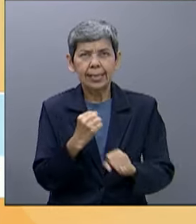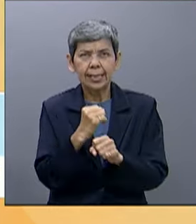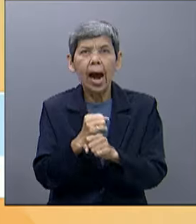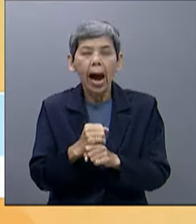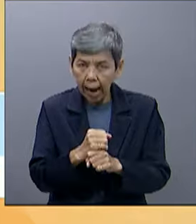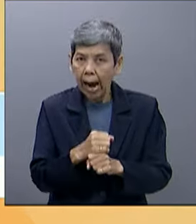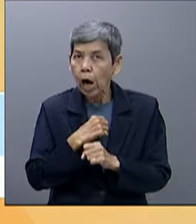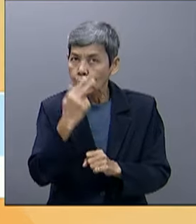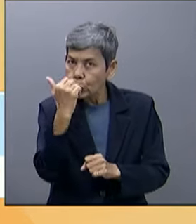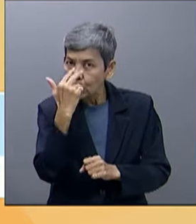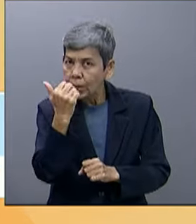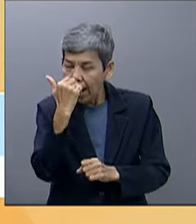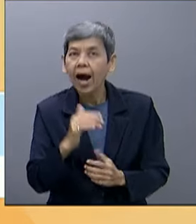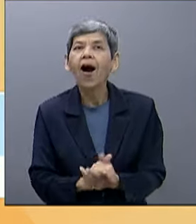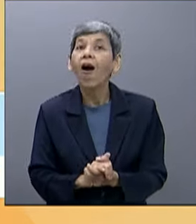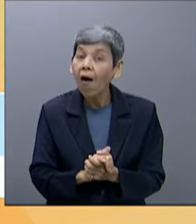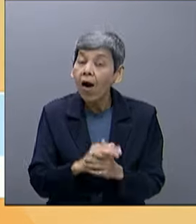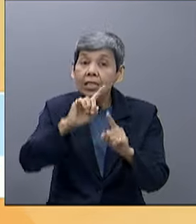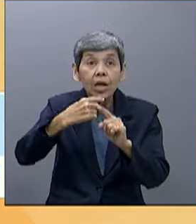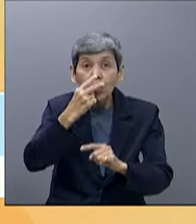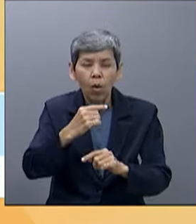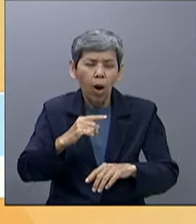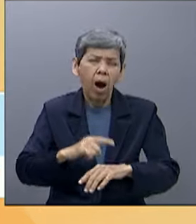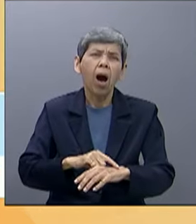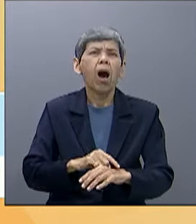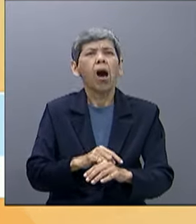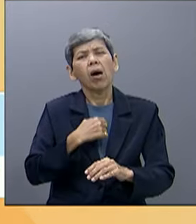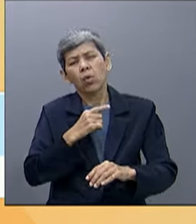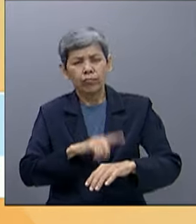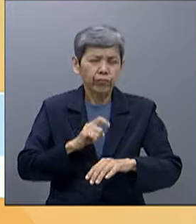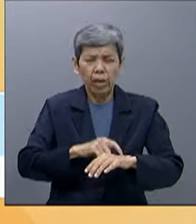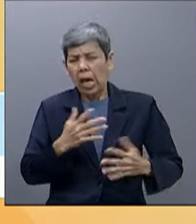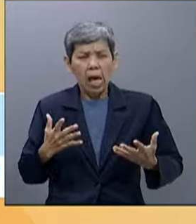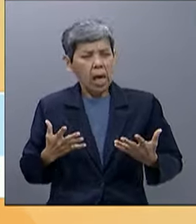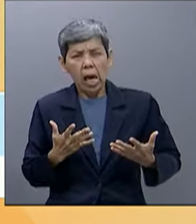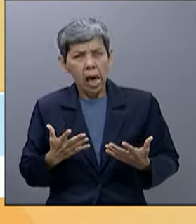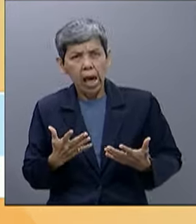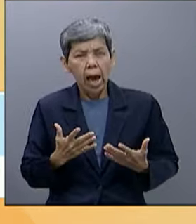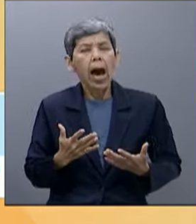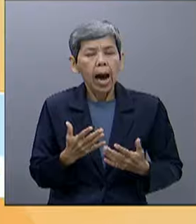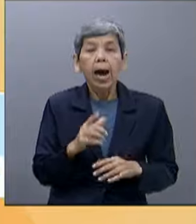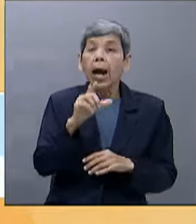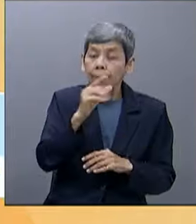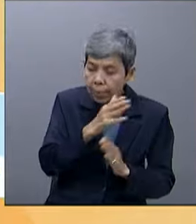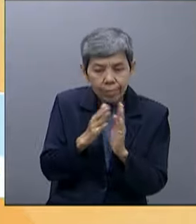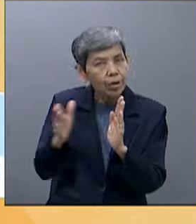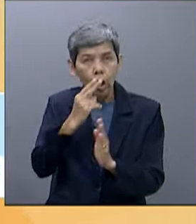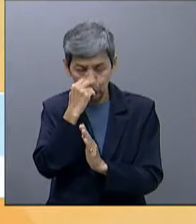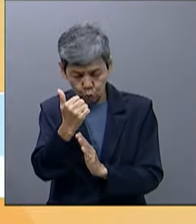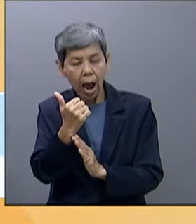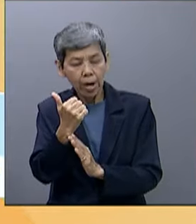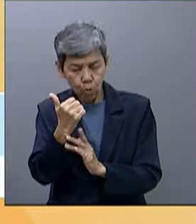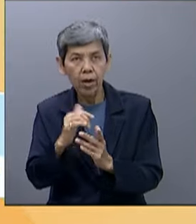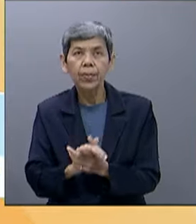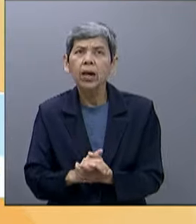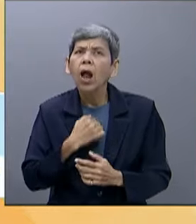สามารถชมเทียนได้อีก1เดือน อ๋ออย่างบางคนแบบมาไม่ทันในช่วงนี้ติดธุระหลังจากวันที่20 21ไปแล้วก็ยังสามารถมาชมได้ ถูกต้องค่ะ ส